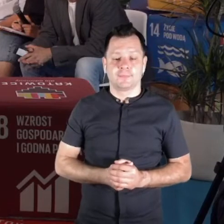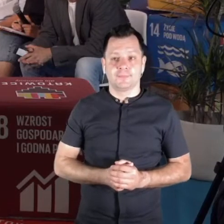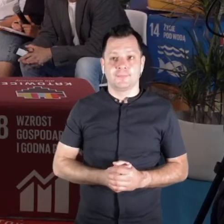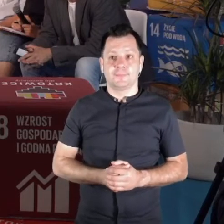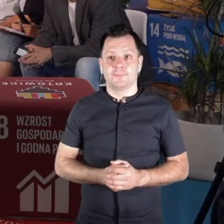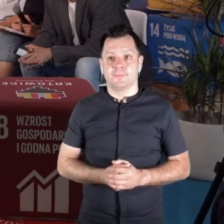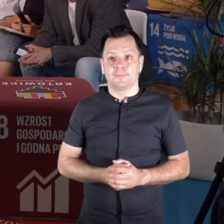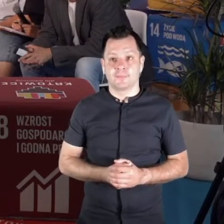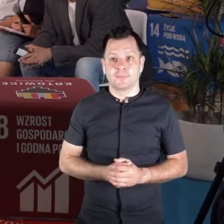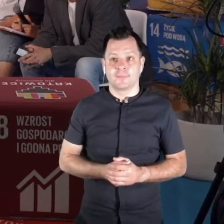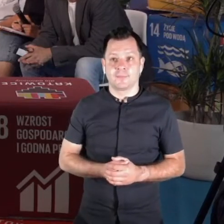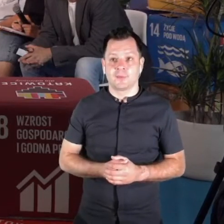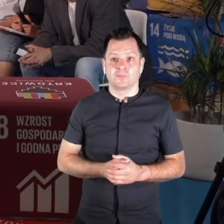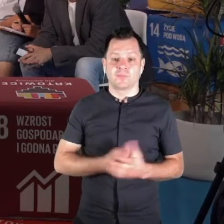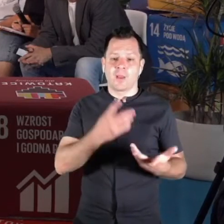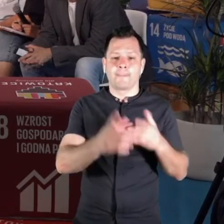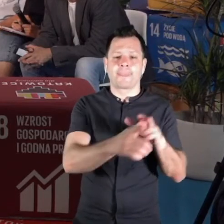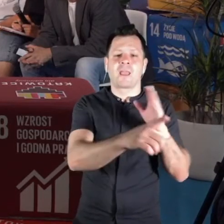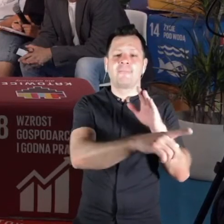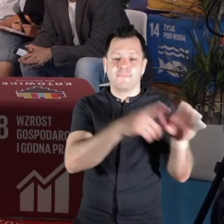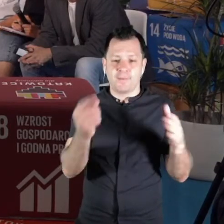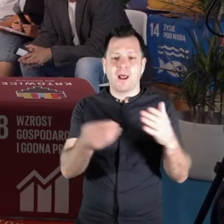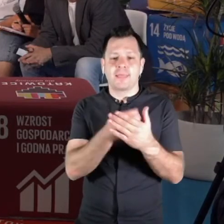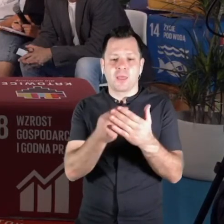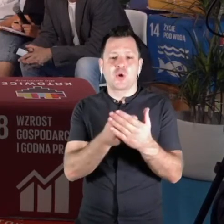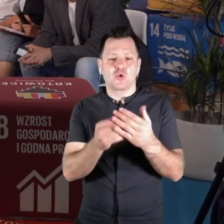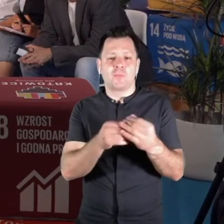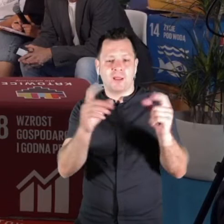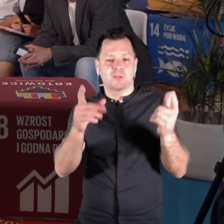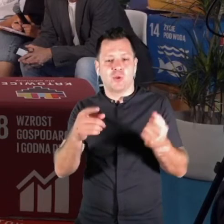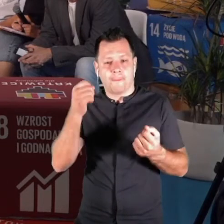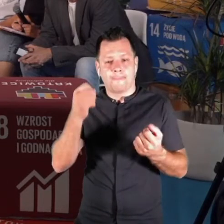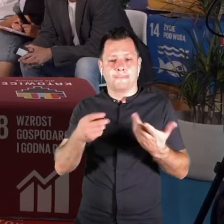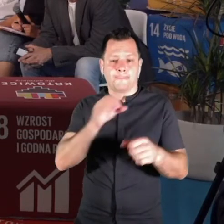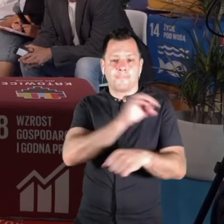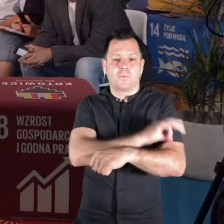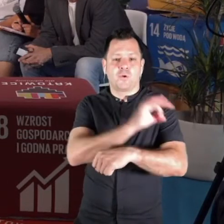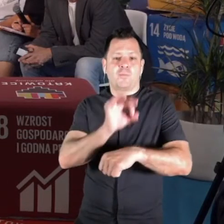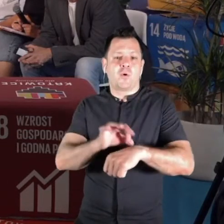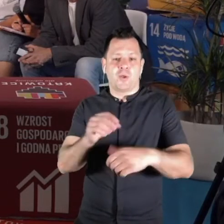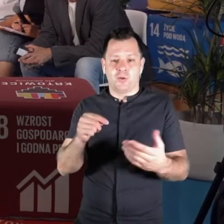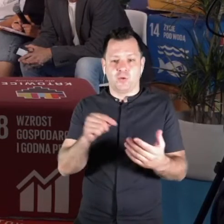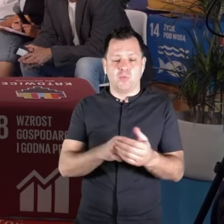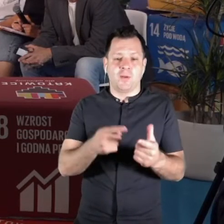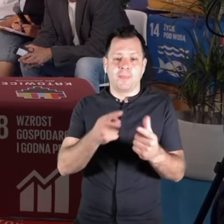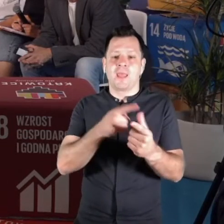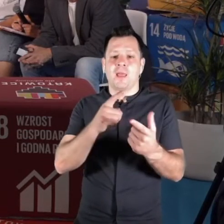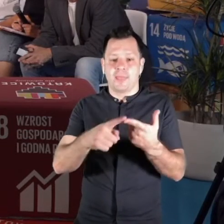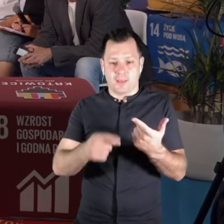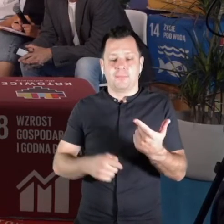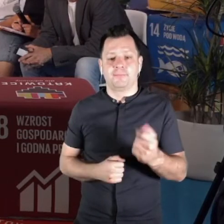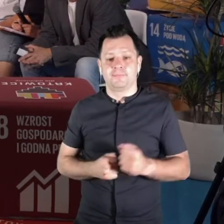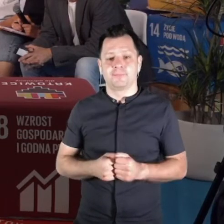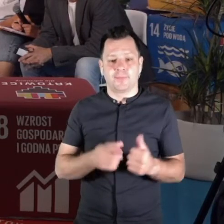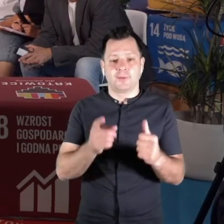Wybranie, powiedzmy, obrazu do projektu rozstrzygnęło się w 2 etapach.